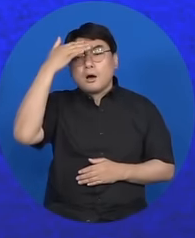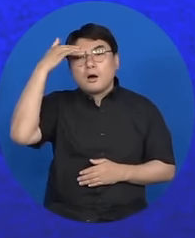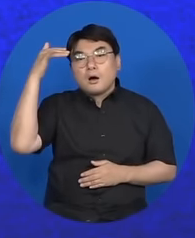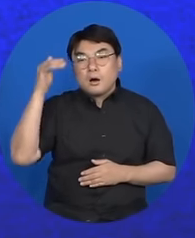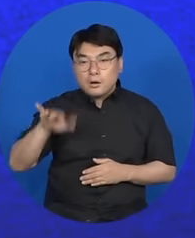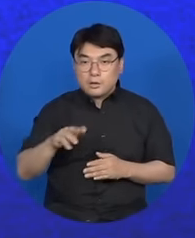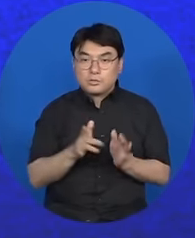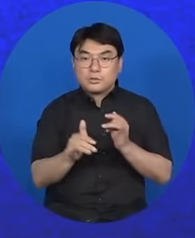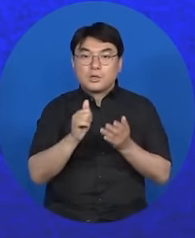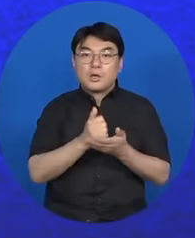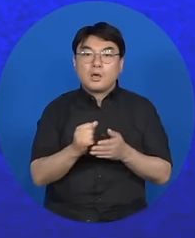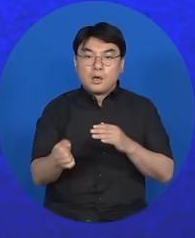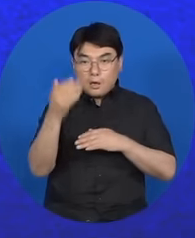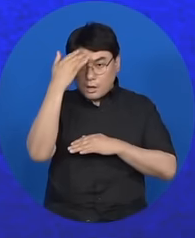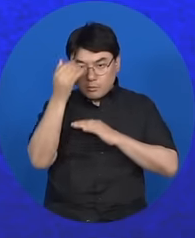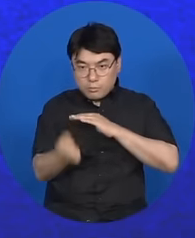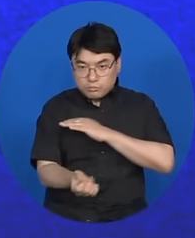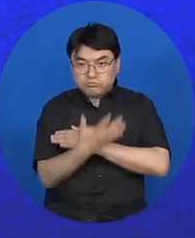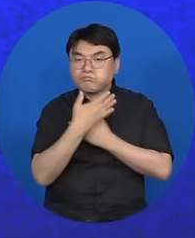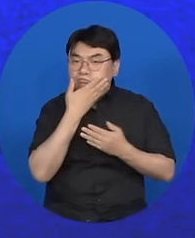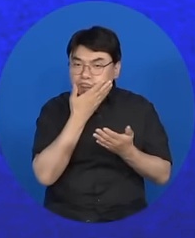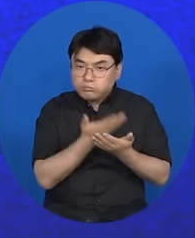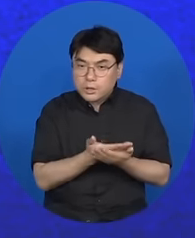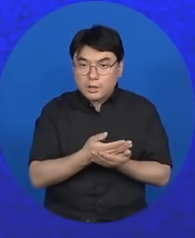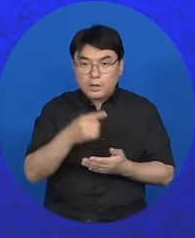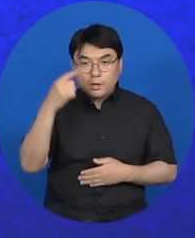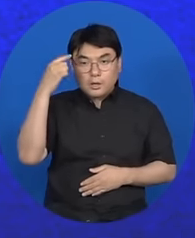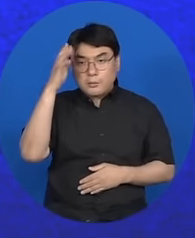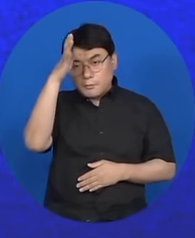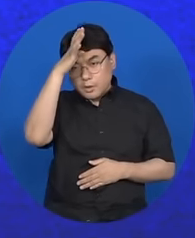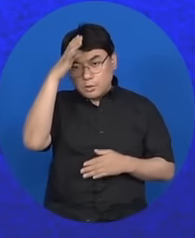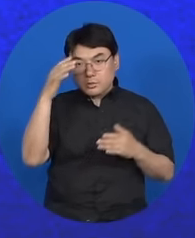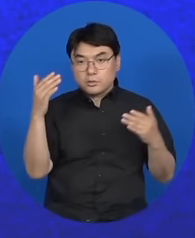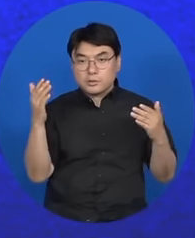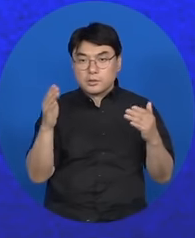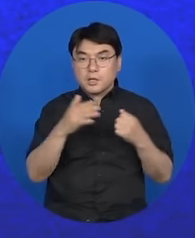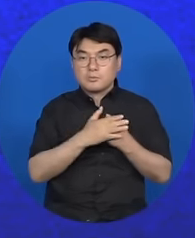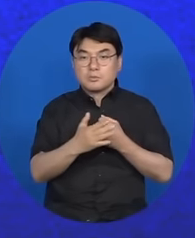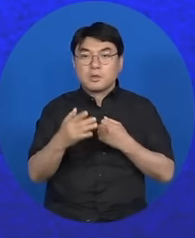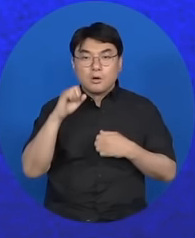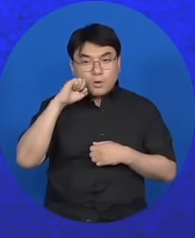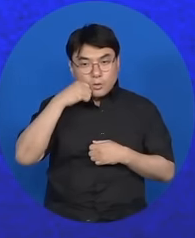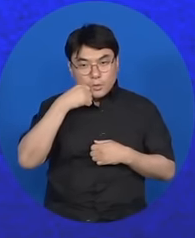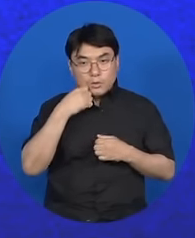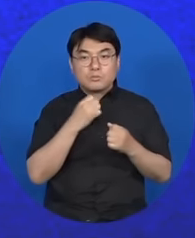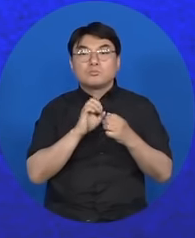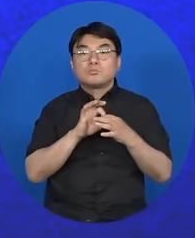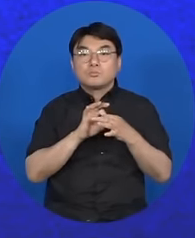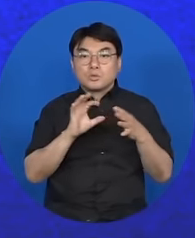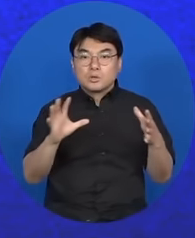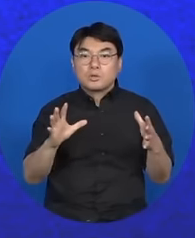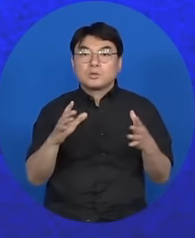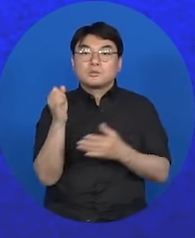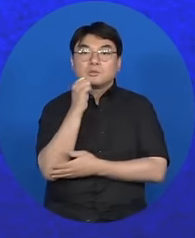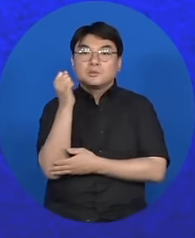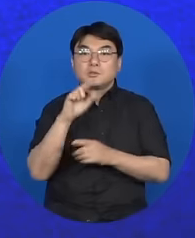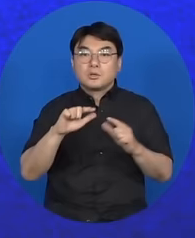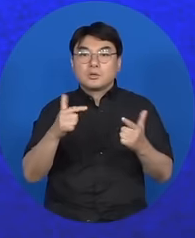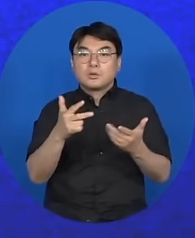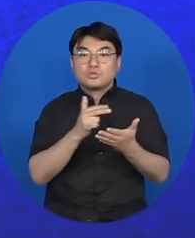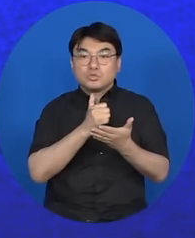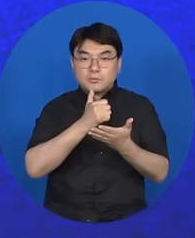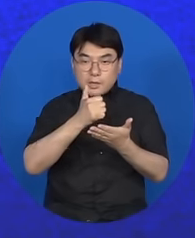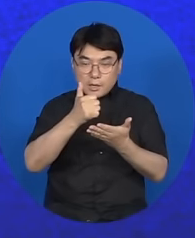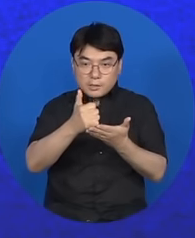가장 중요했고 이 뇌졸중으로 모든 것이 끊어졌을 때에도 제 삶은 여전히 흔들리지 않은 채 주님 안에 머물 수